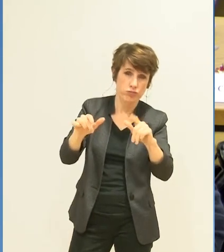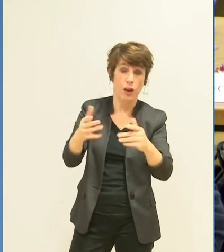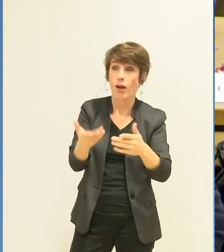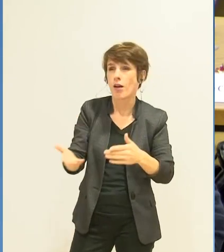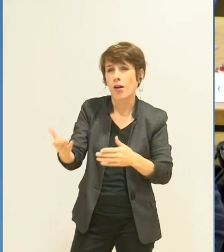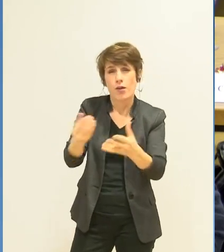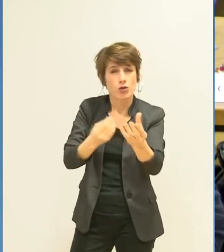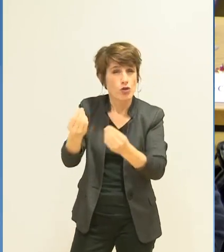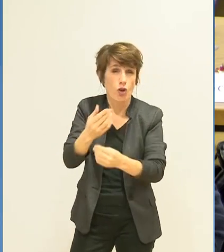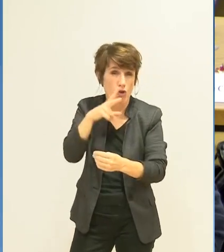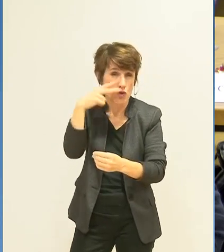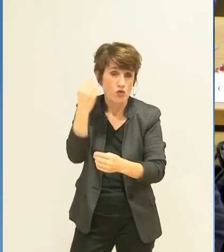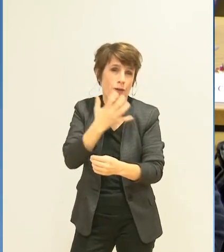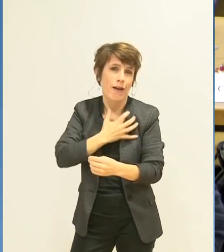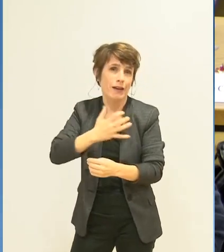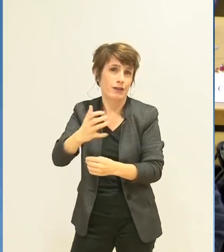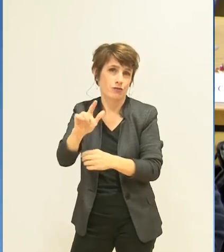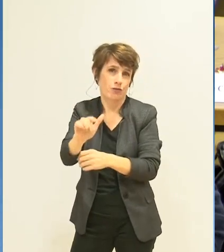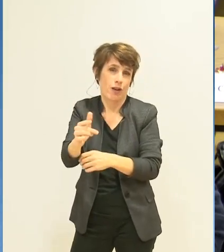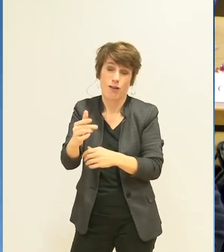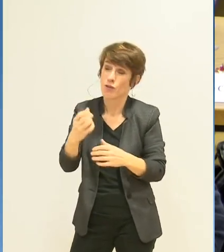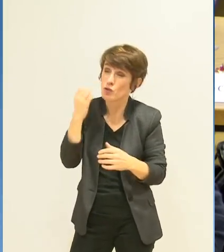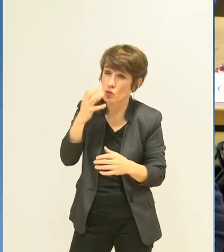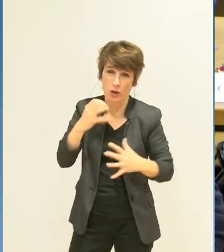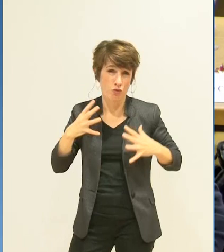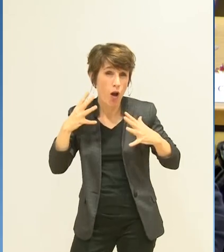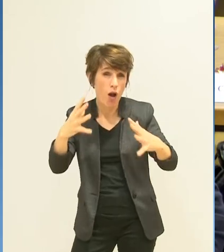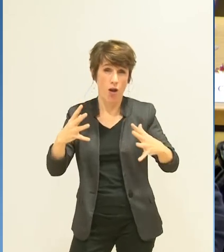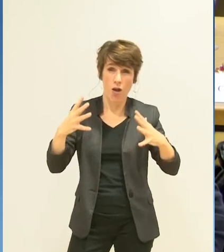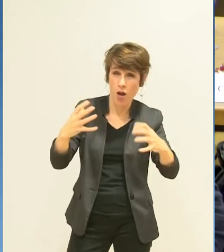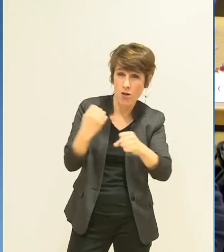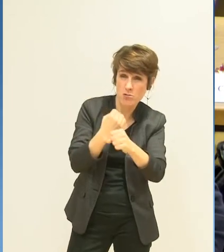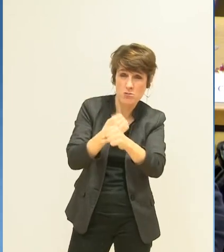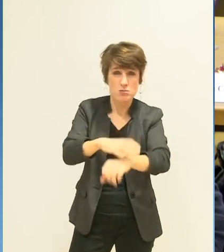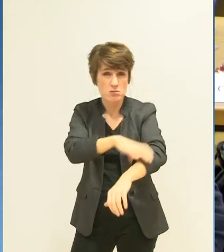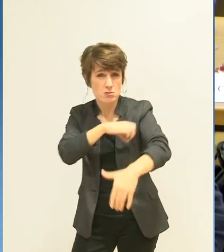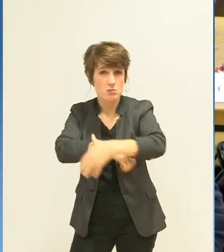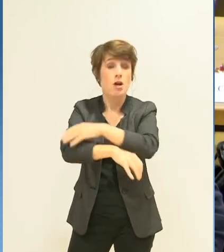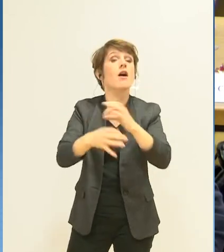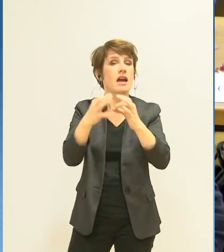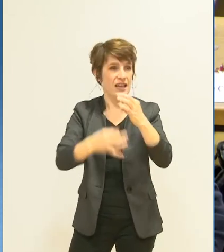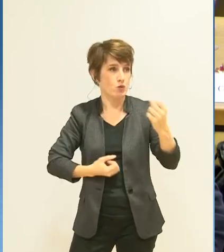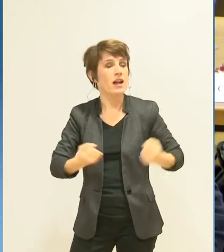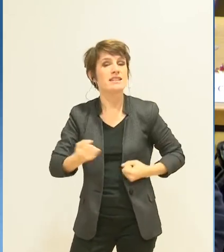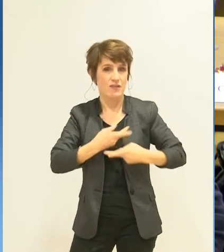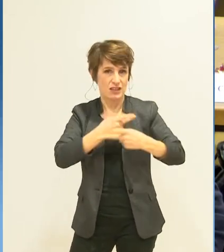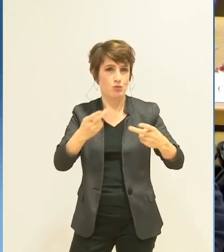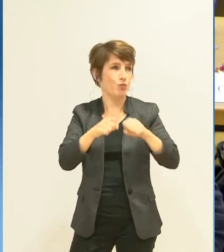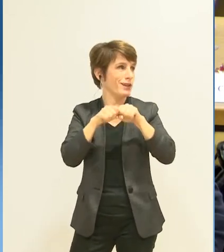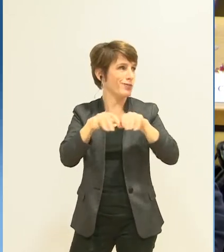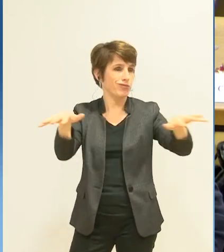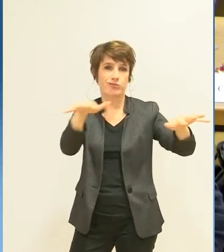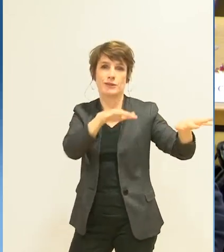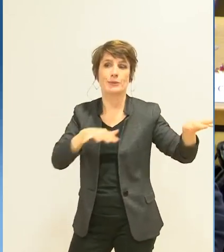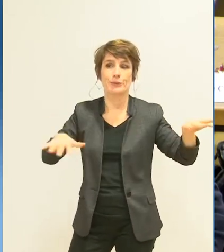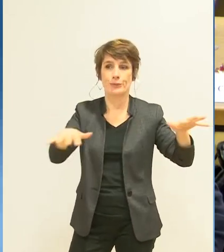que par leur travail leur investissement quotidien que le service public est rendu sur le territoire inutile